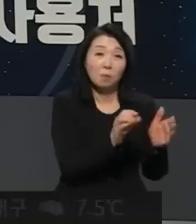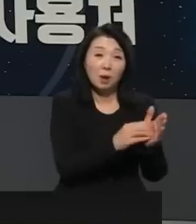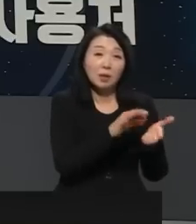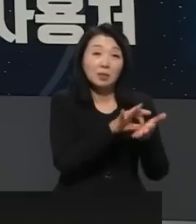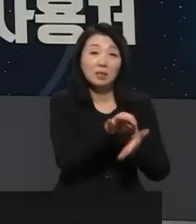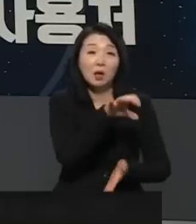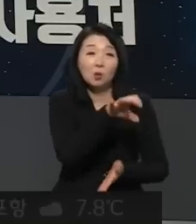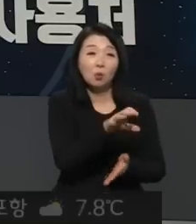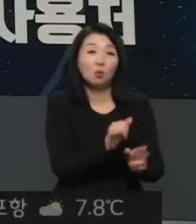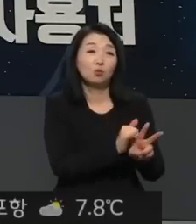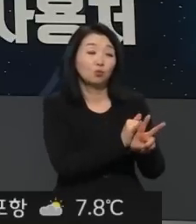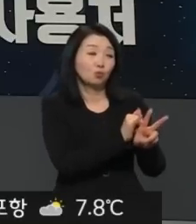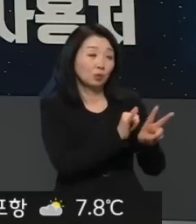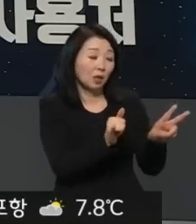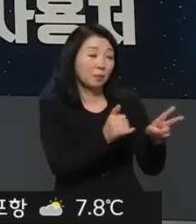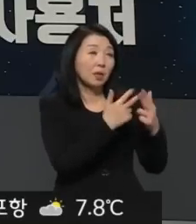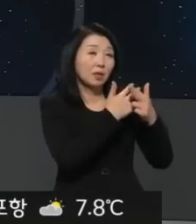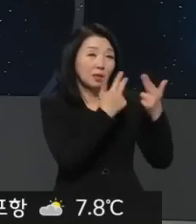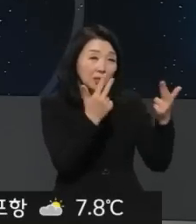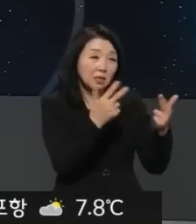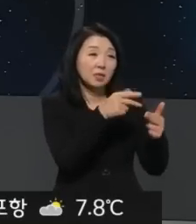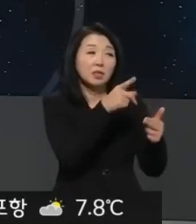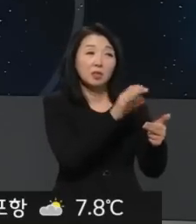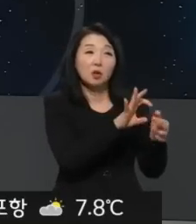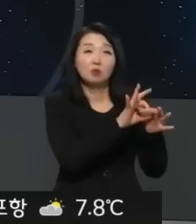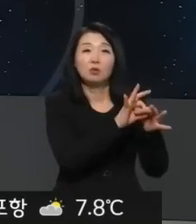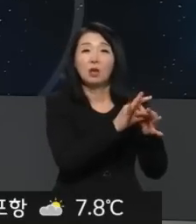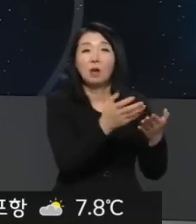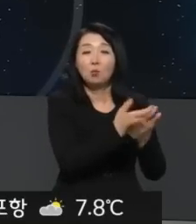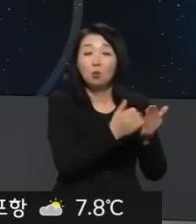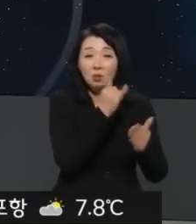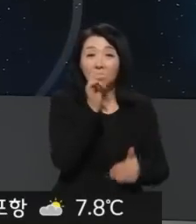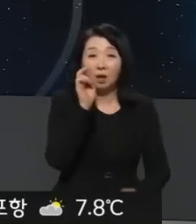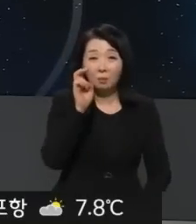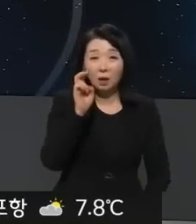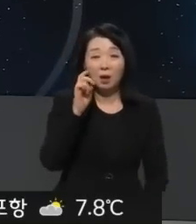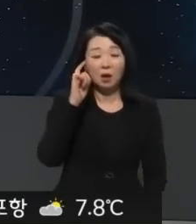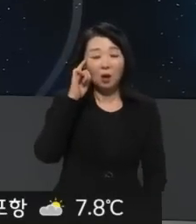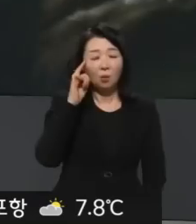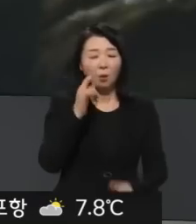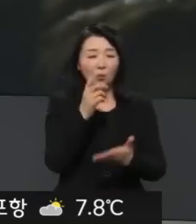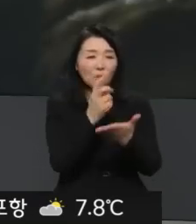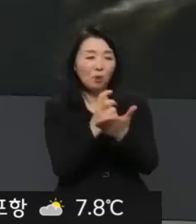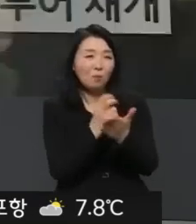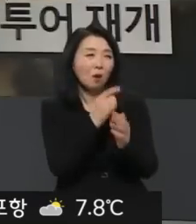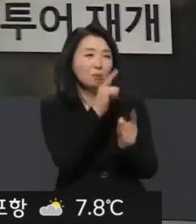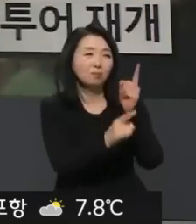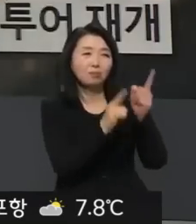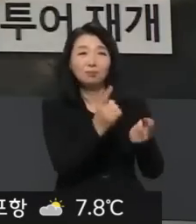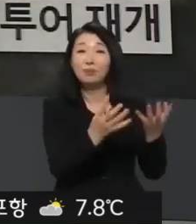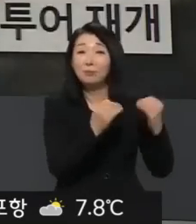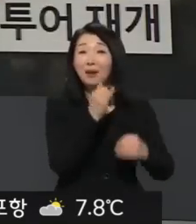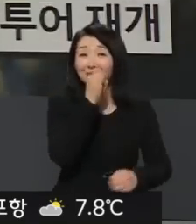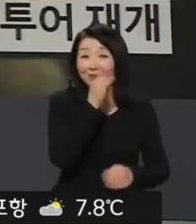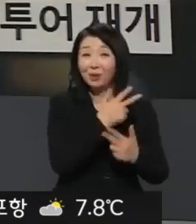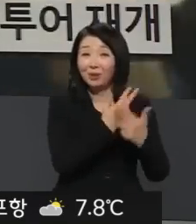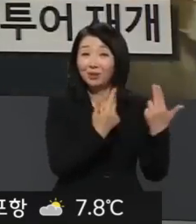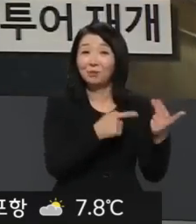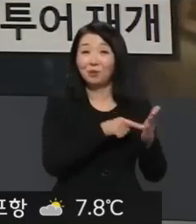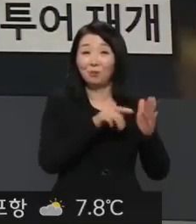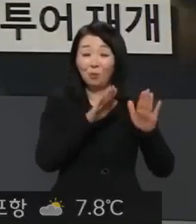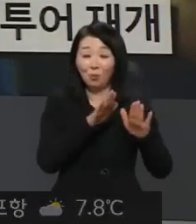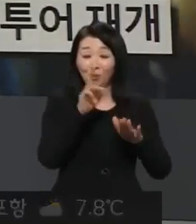사용처 두 사람은 공유하고 있을 거라고 주장했습니다. 이렇게 전방위적인 사법 리스크 속에 이재명 대표는